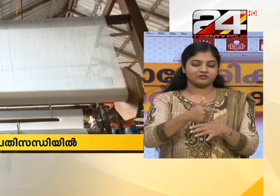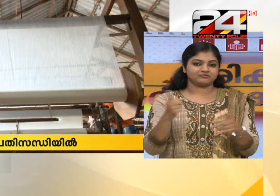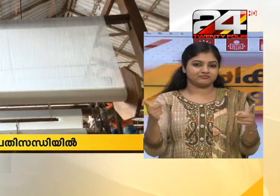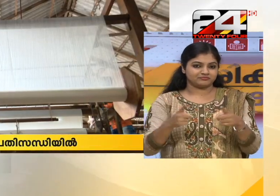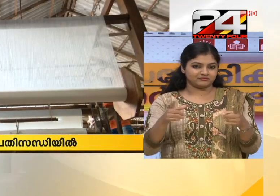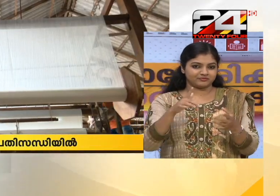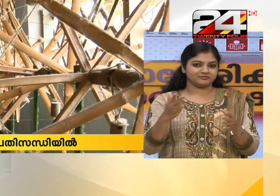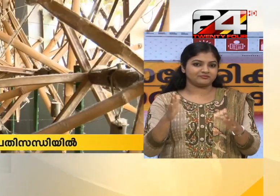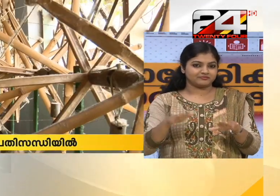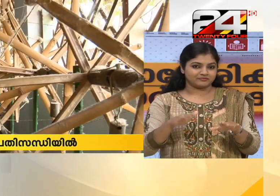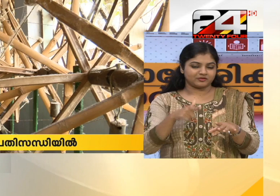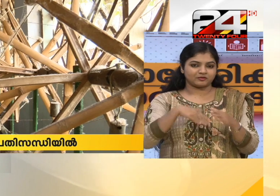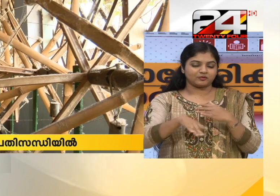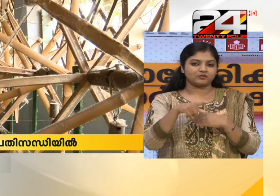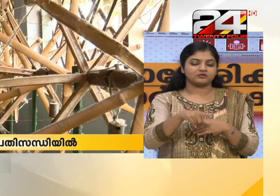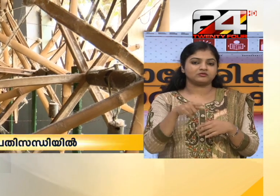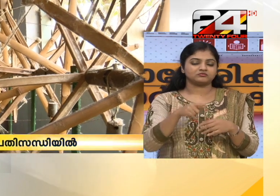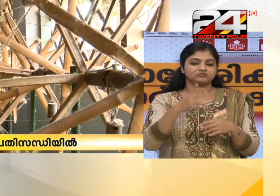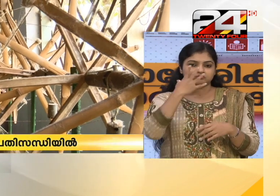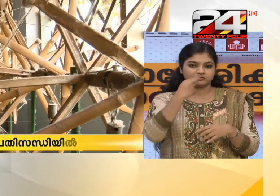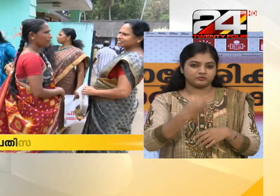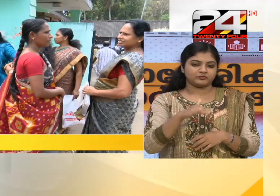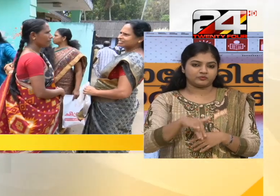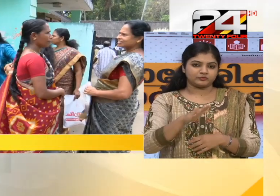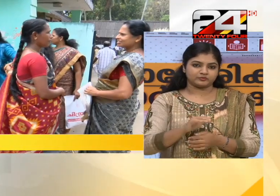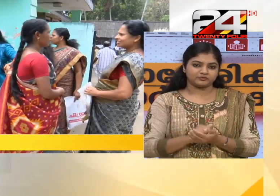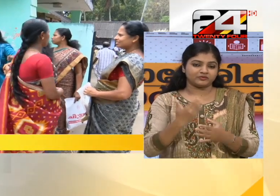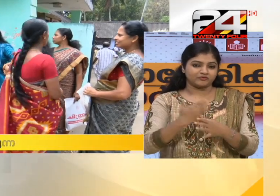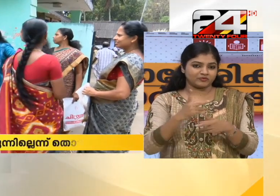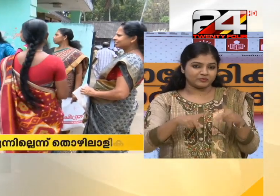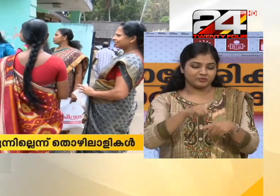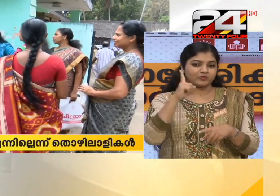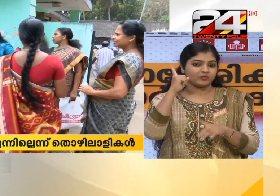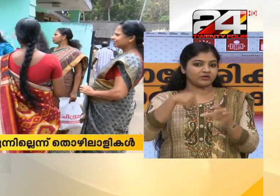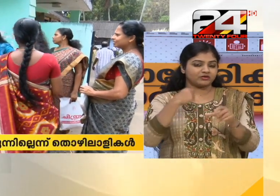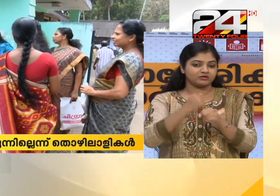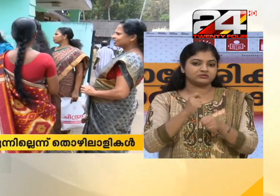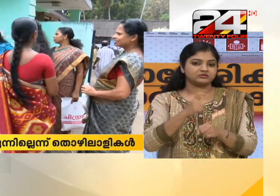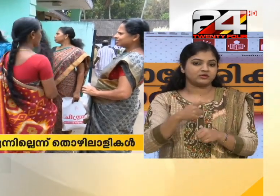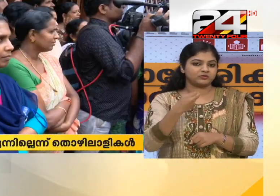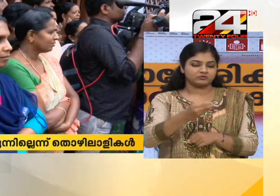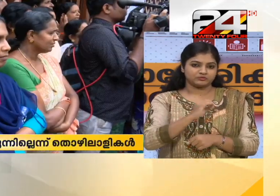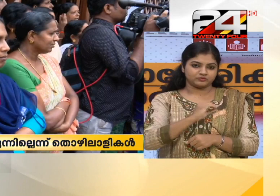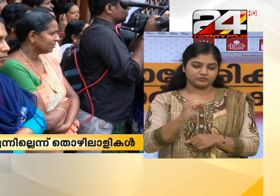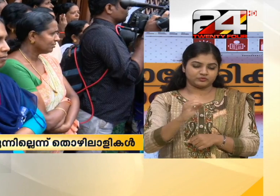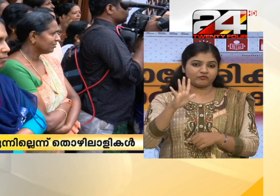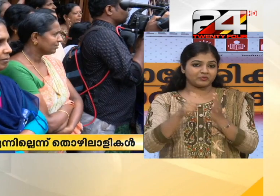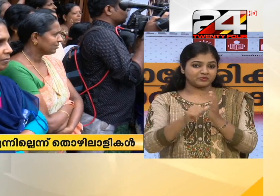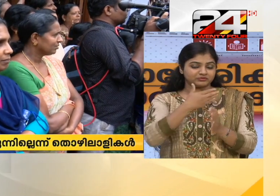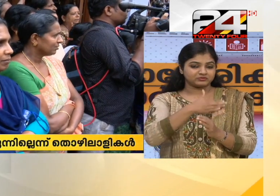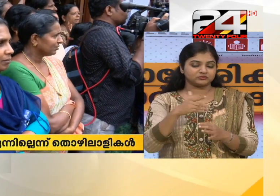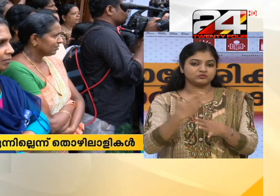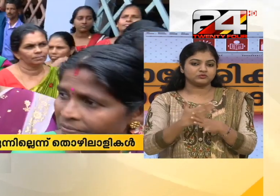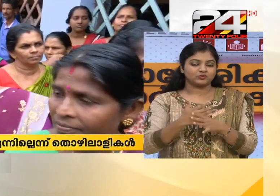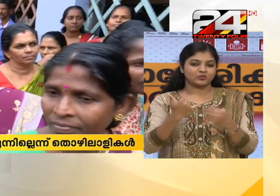നെയ്ത്ത് വ്യവസായം ഇന്ന് നേരിടുന്നത് കടുത്ത അവഗണനയാണ്. തൊഴിലാളികൾക്ക് 1 കൂലി ലഭിക്കുന്നില്ലെന്നും 5 ജോലി ചെയ്യാൻ